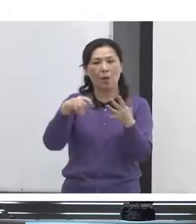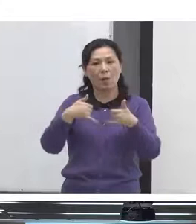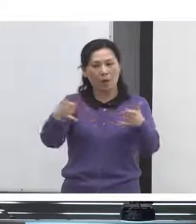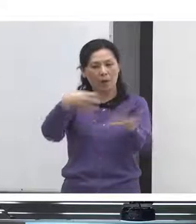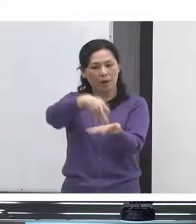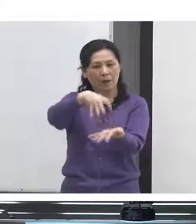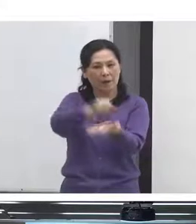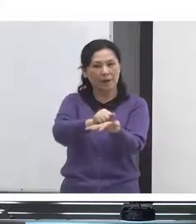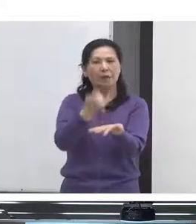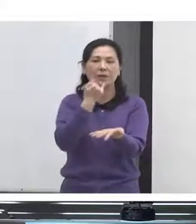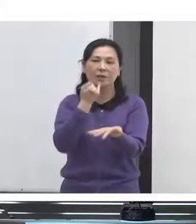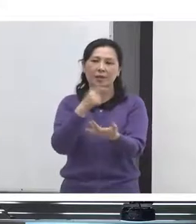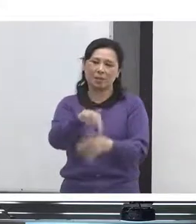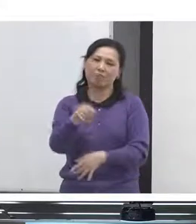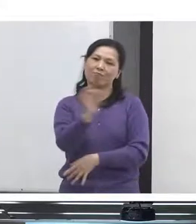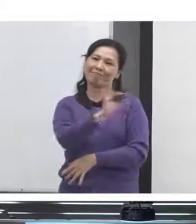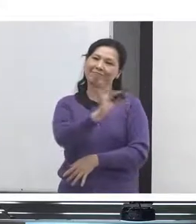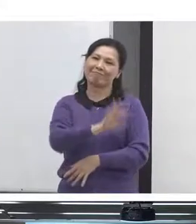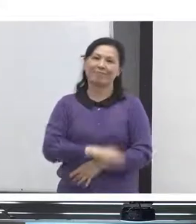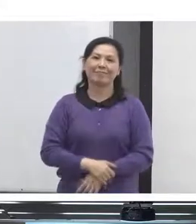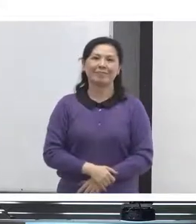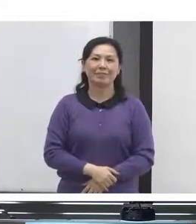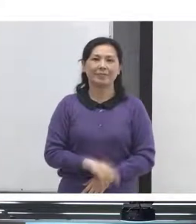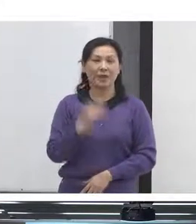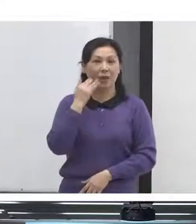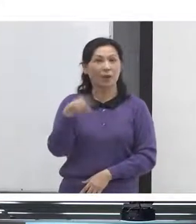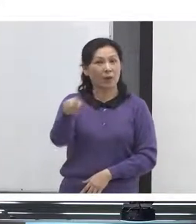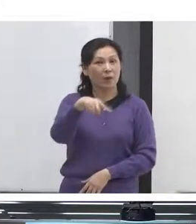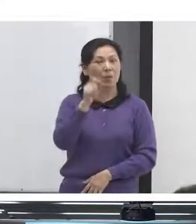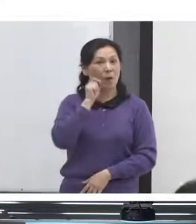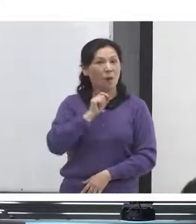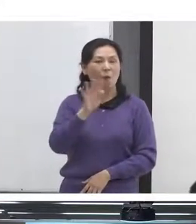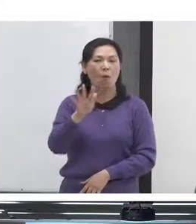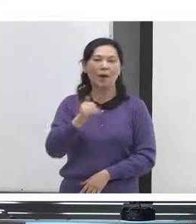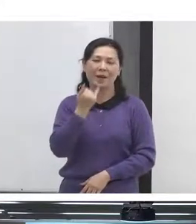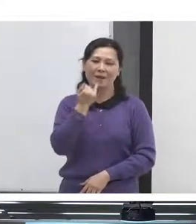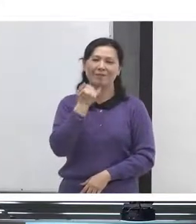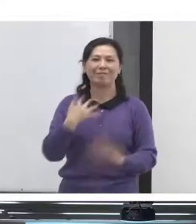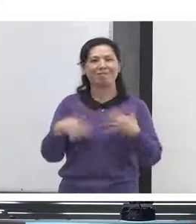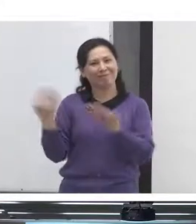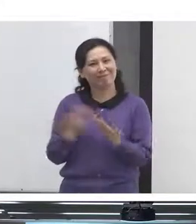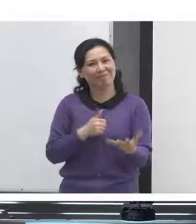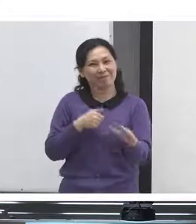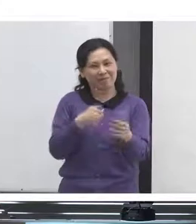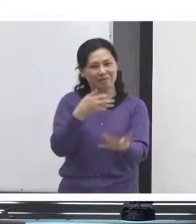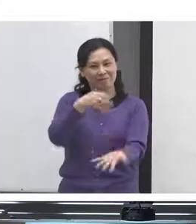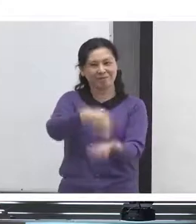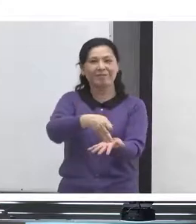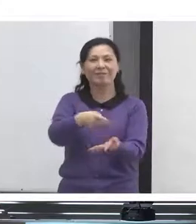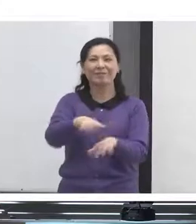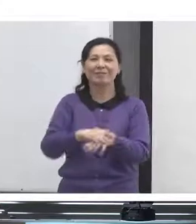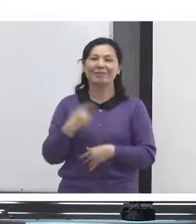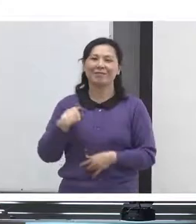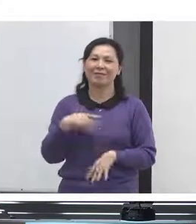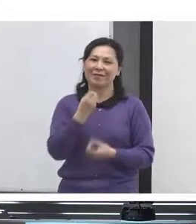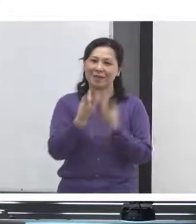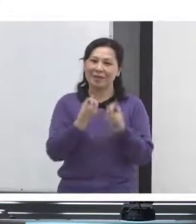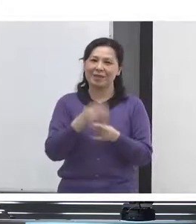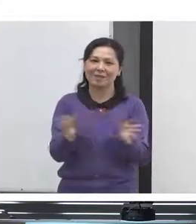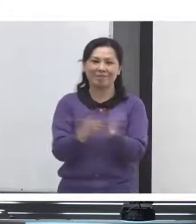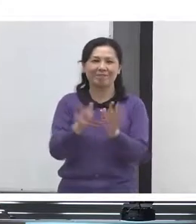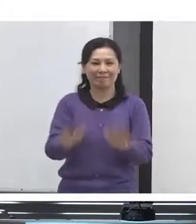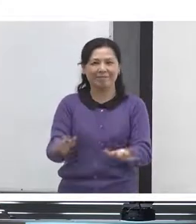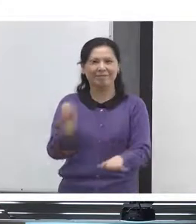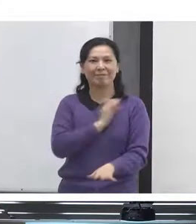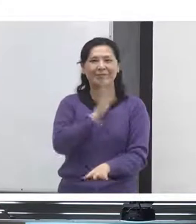这部分是免费的，那如果大家有兴趣的话可以参加。那我今天的分享就到这边，如果有问题的话